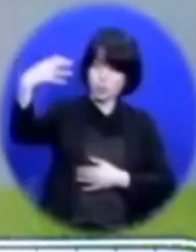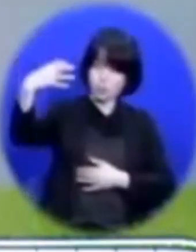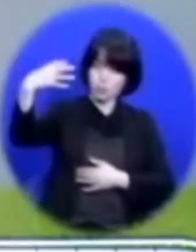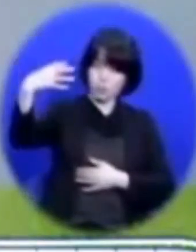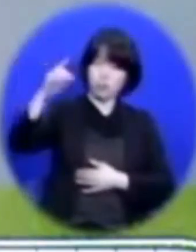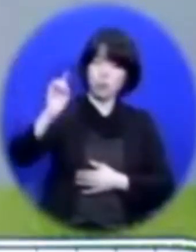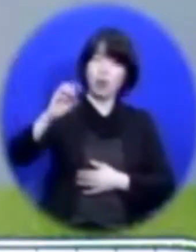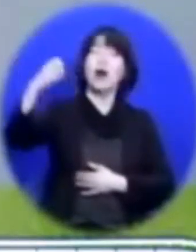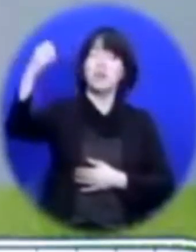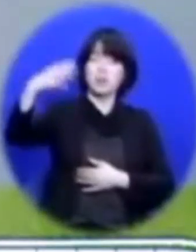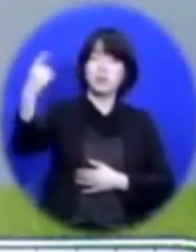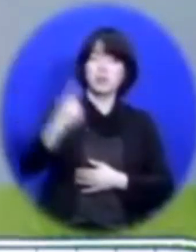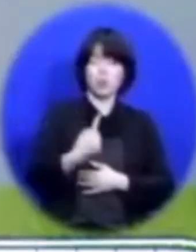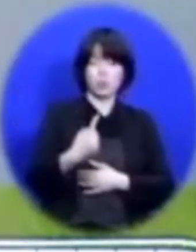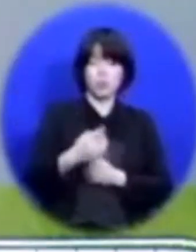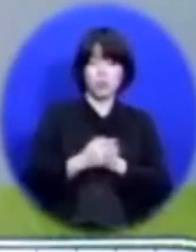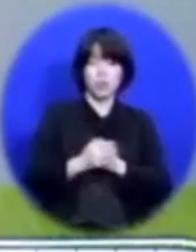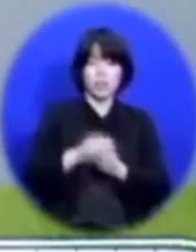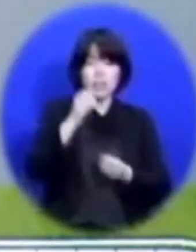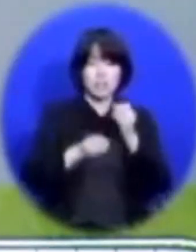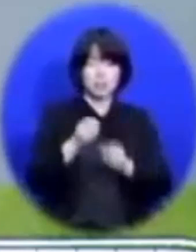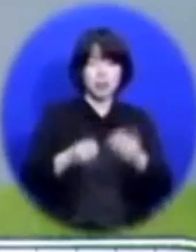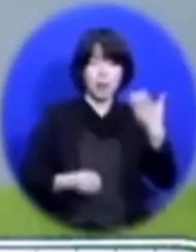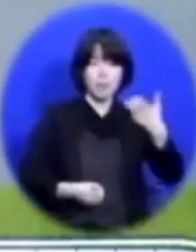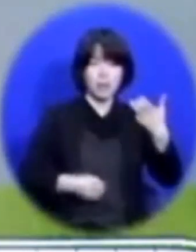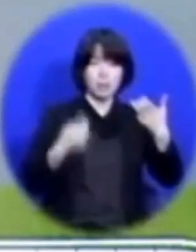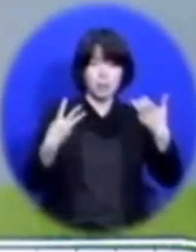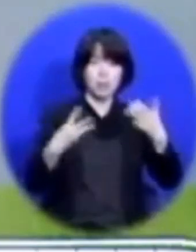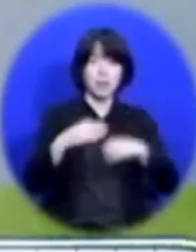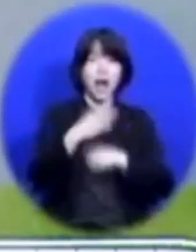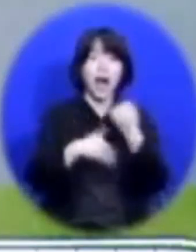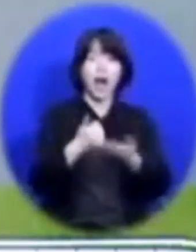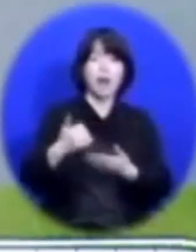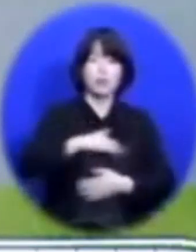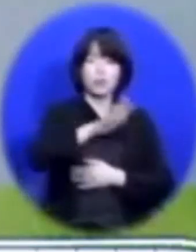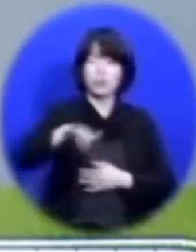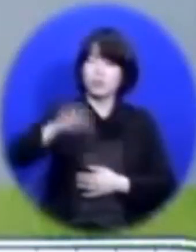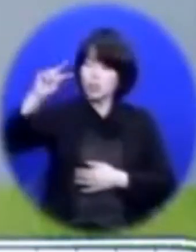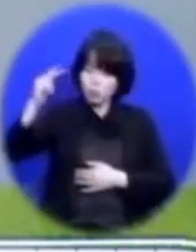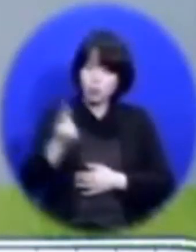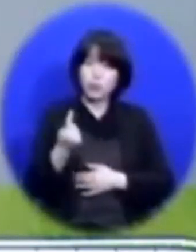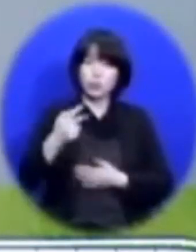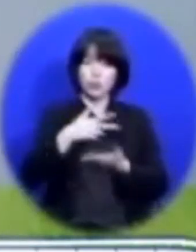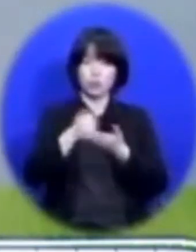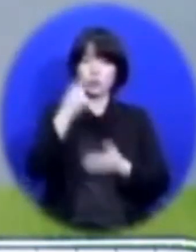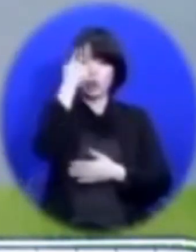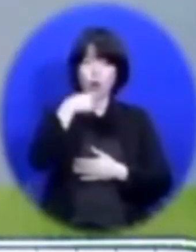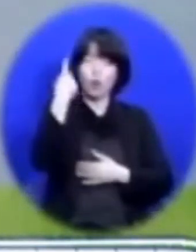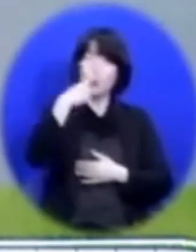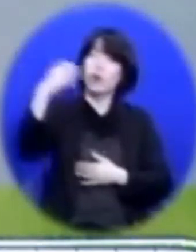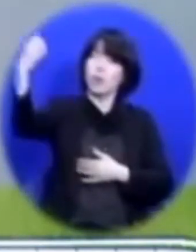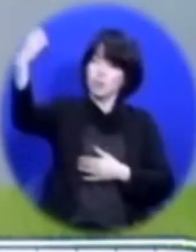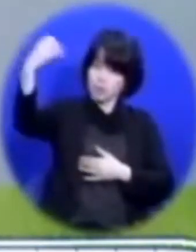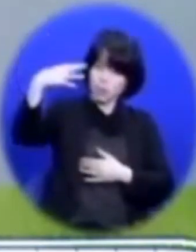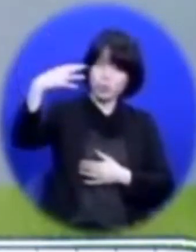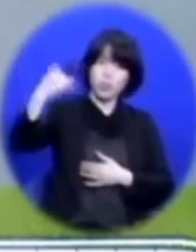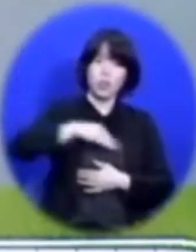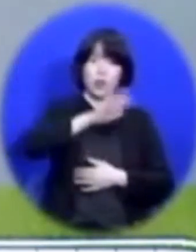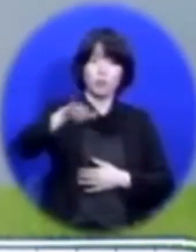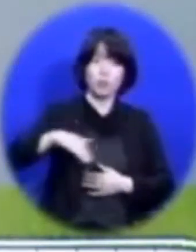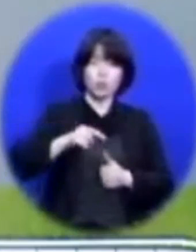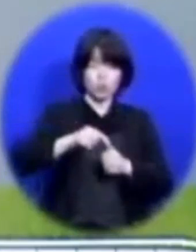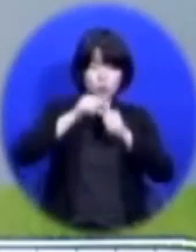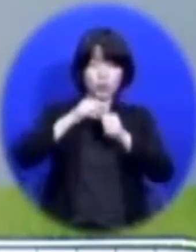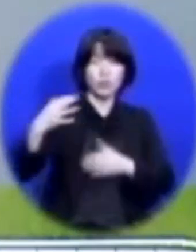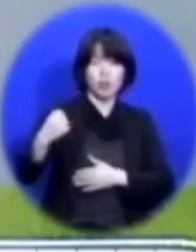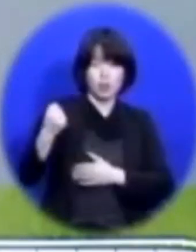빛으로오신다는것을의미합니다.시편80편 3절에는"오하나님,우리를돌이키시고 주의얼굴을우리에게비추사우리가 구원